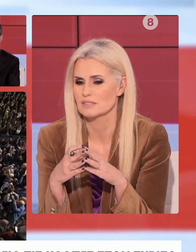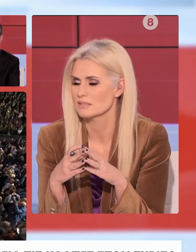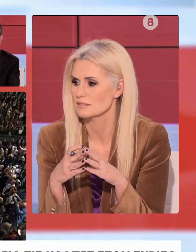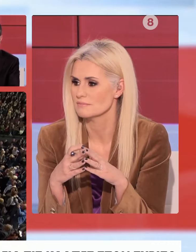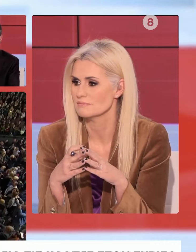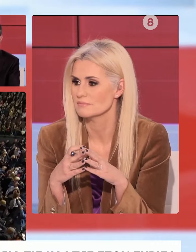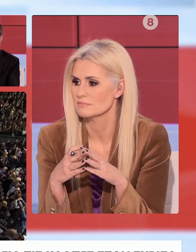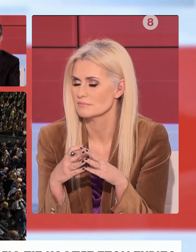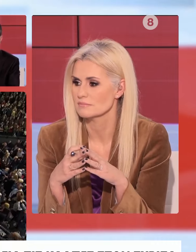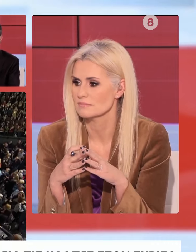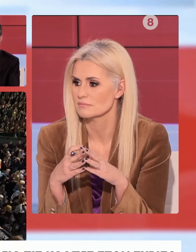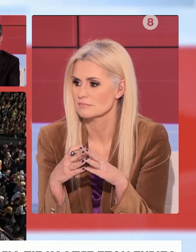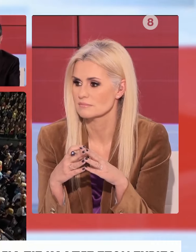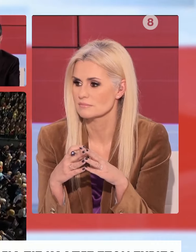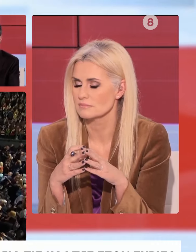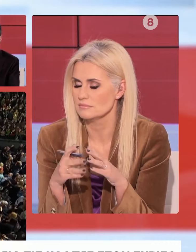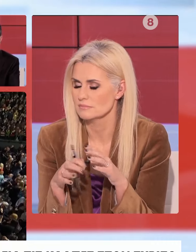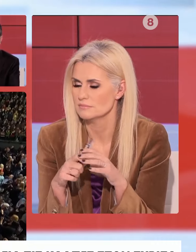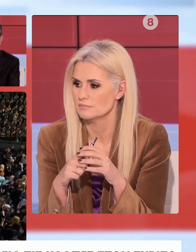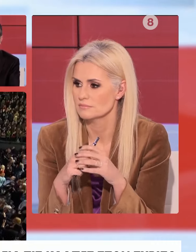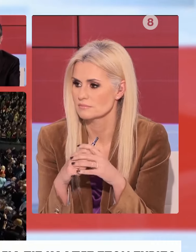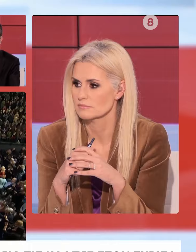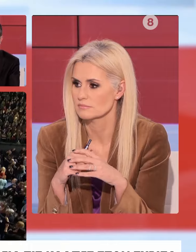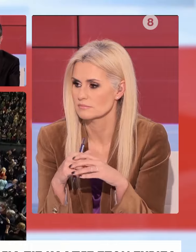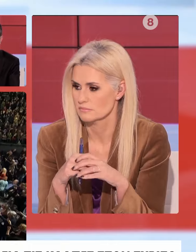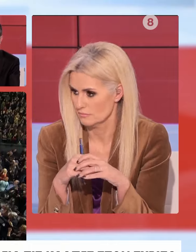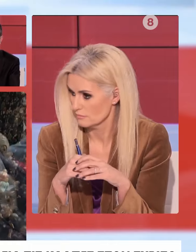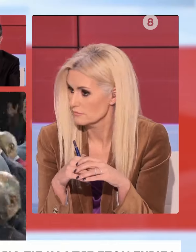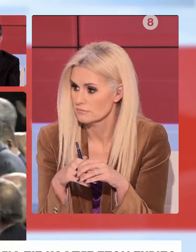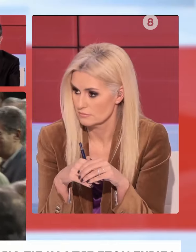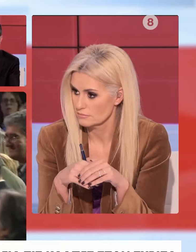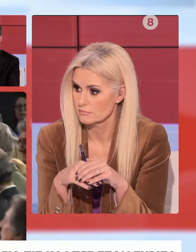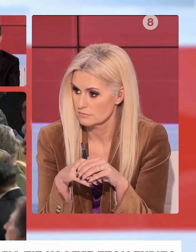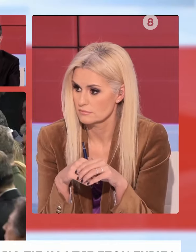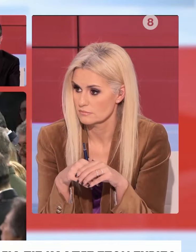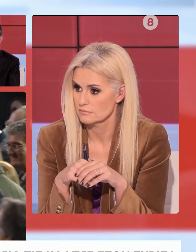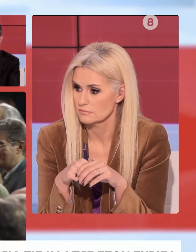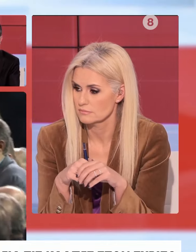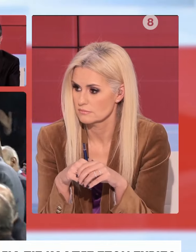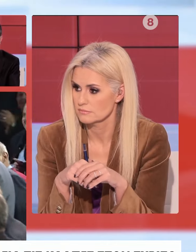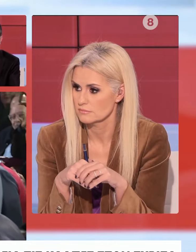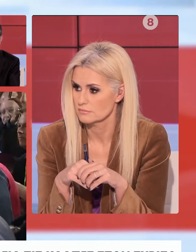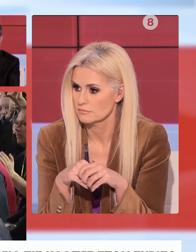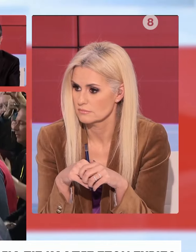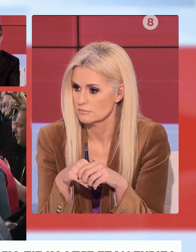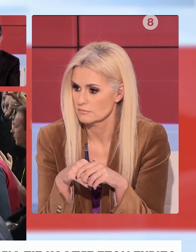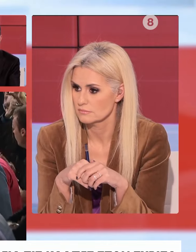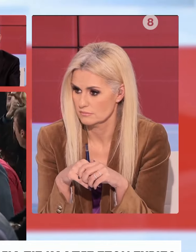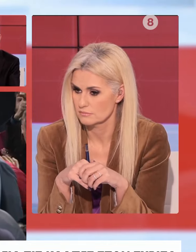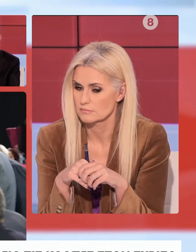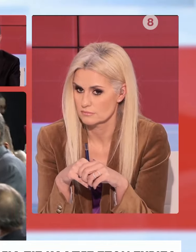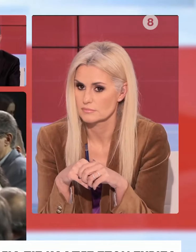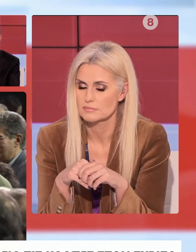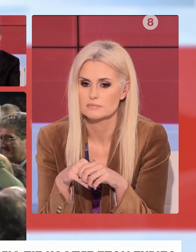υπάρχει το καταστατικό που λέει ένα μήνα και ενδεχομένως καταλήξουν τελικά σε αυτόν τον ένα μήνα, άρα θα πάει τέλη Μαρτίου,